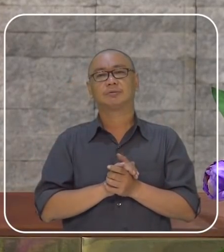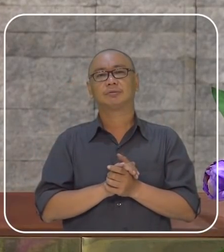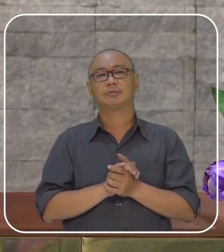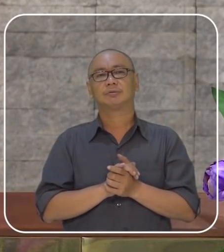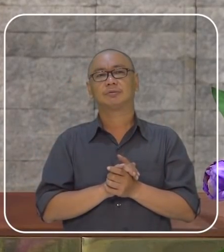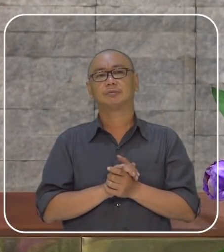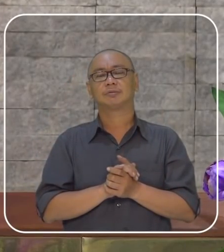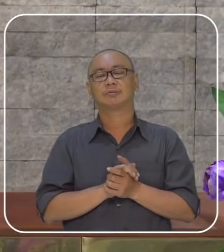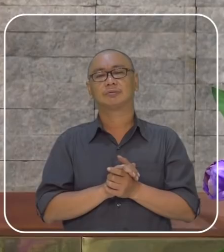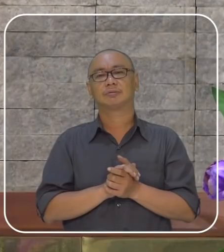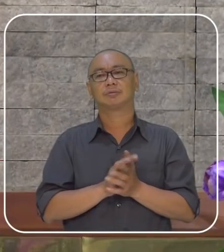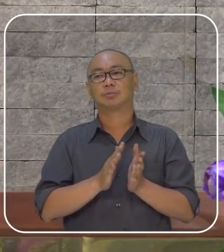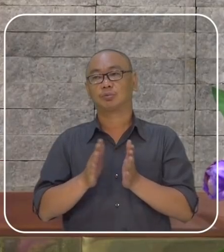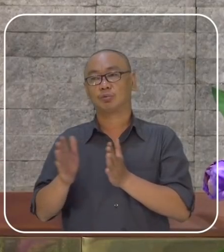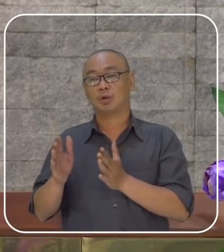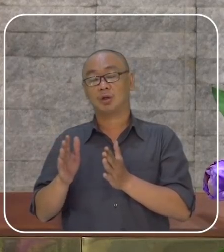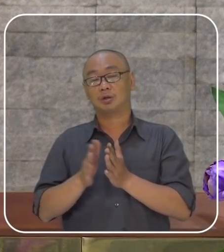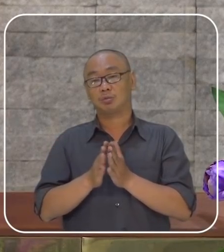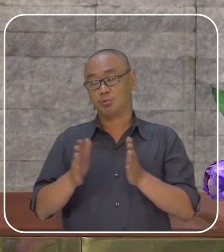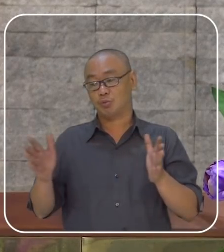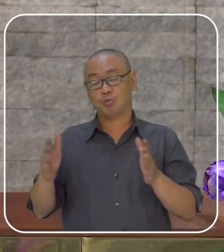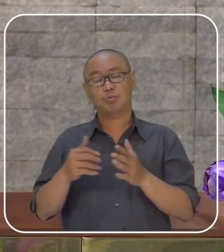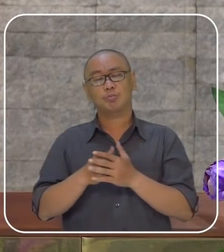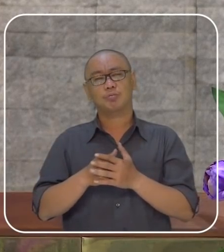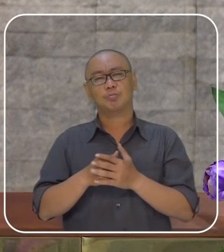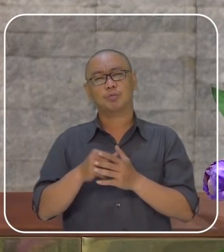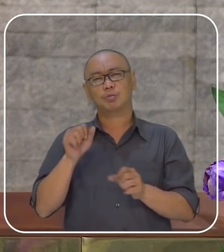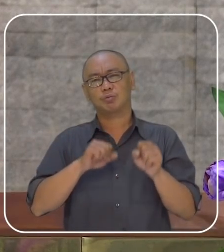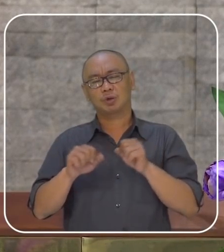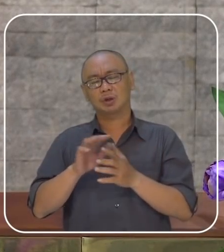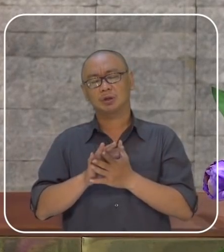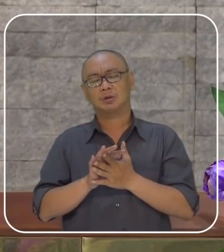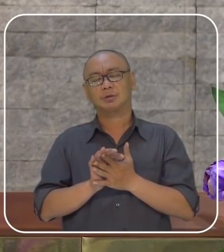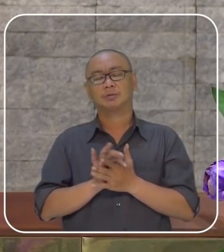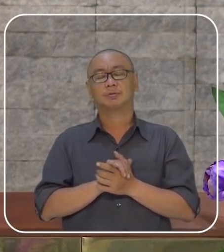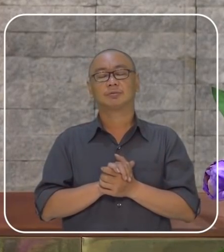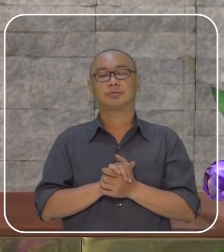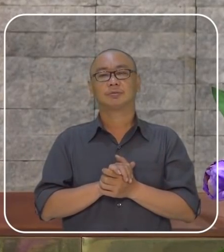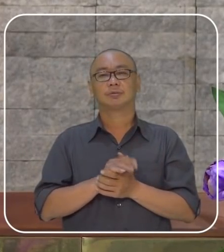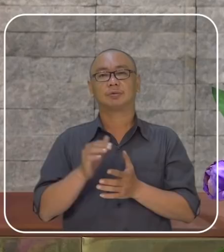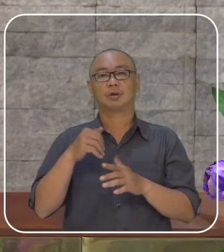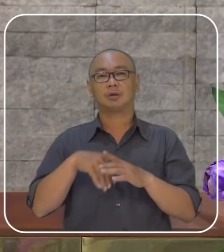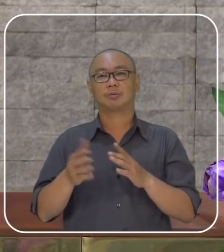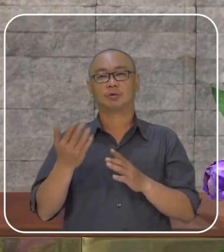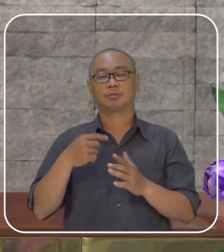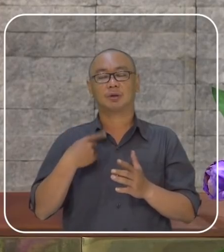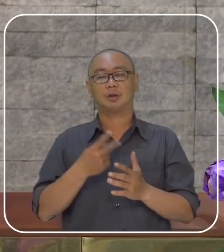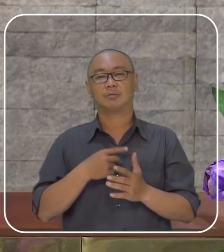Karena segala perbuatan yang kami lakukan, karakter yang ada dalam kehidupan kami